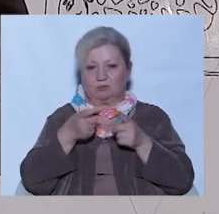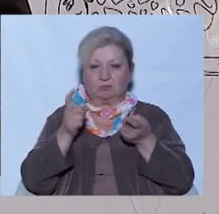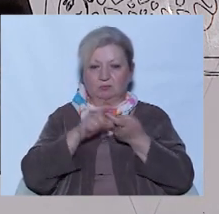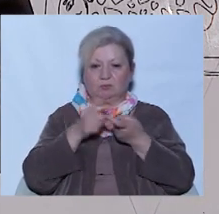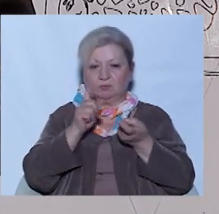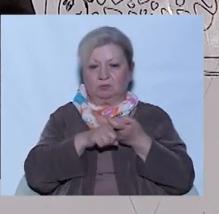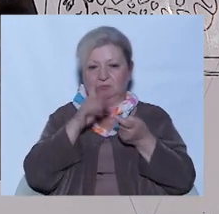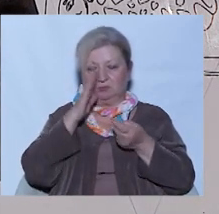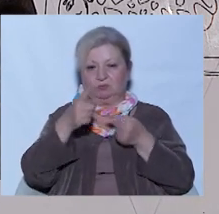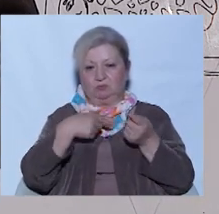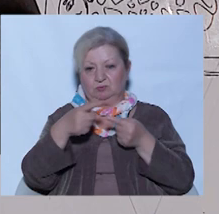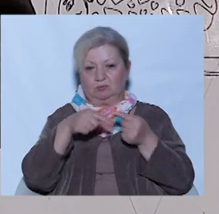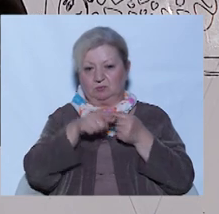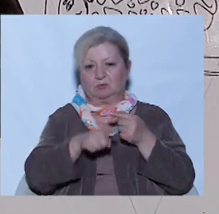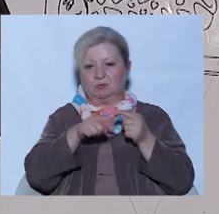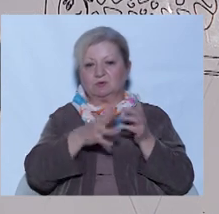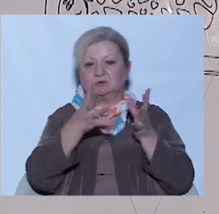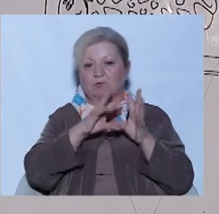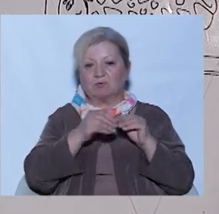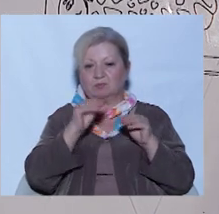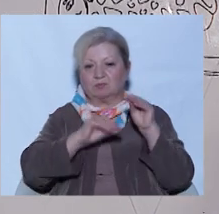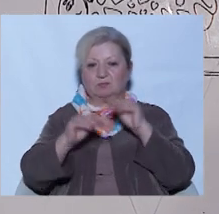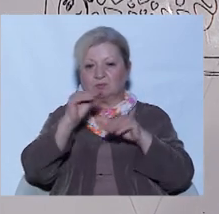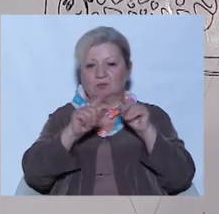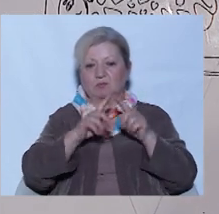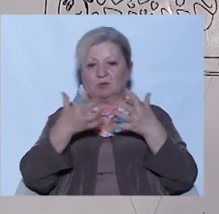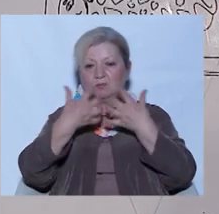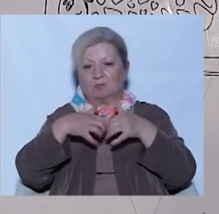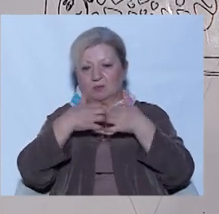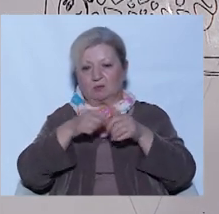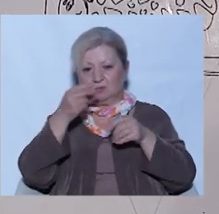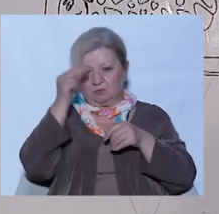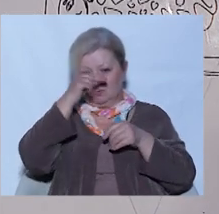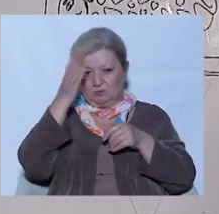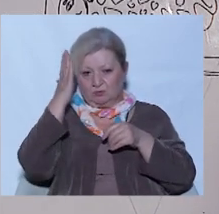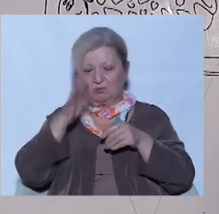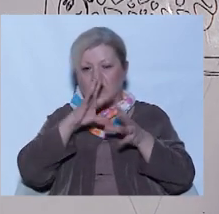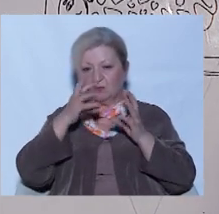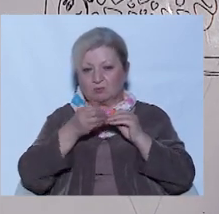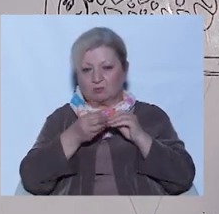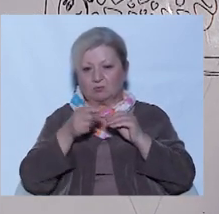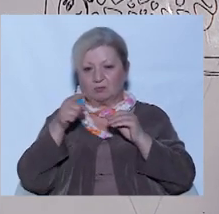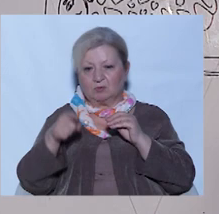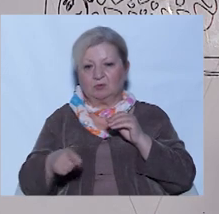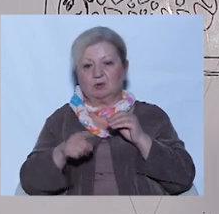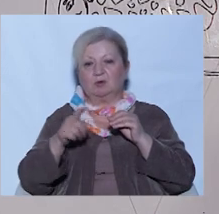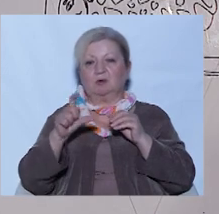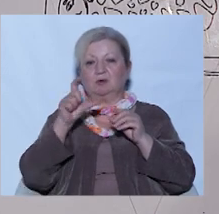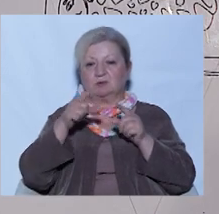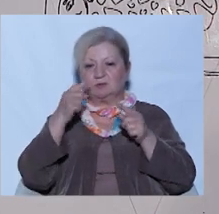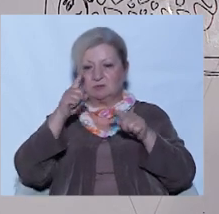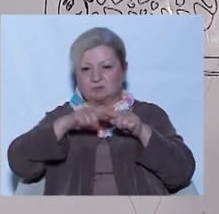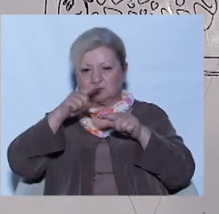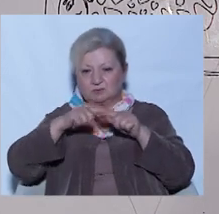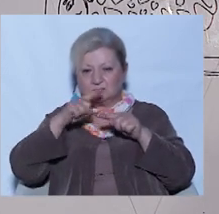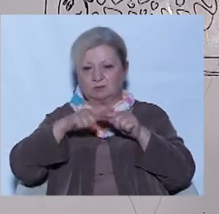ურთიერთკავშირი ერთმანეთთან, იმიტომ რომ ის მოწყობილობები, რომელსაც მექანიკაში განვიხილავთ, ის ზოგიერთი მათგანი, ის სენსორები, რომლებიც